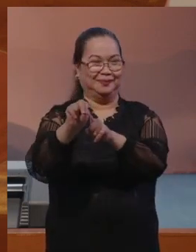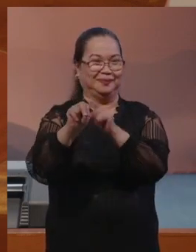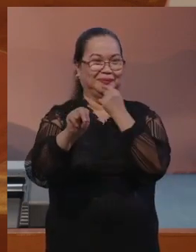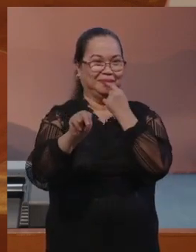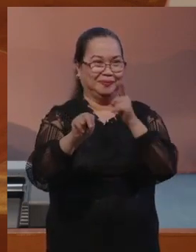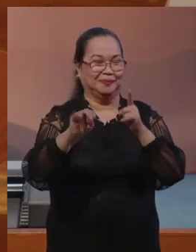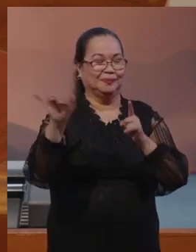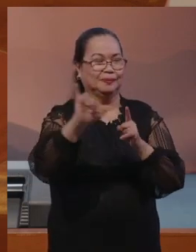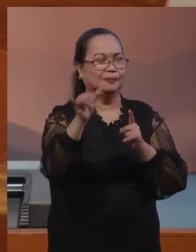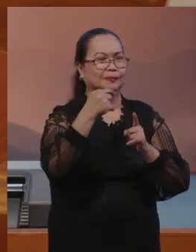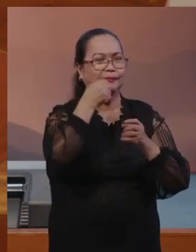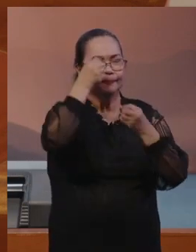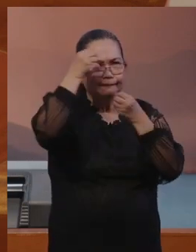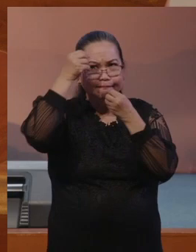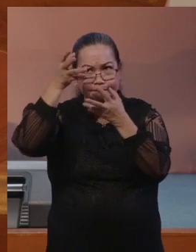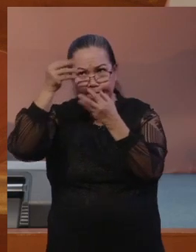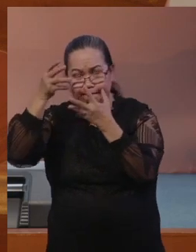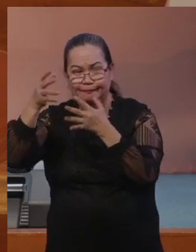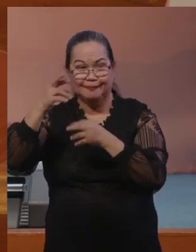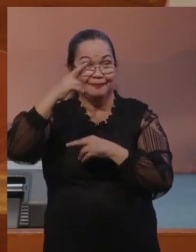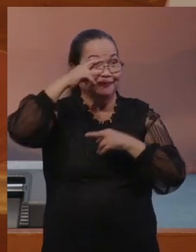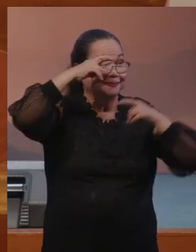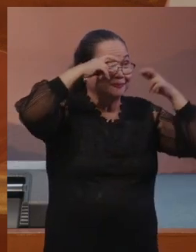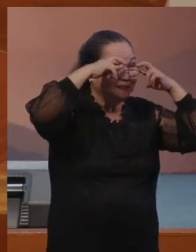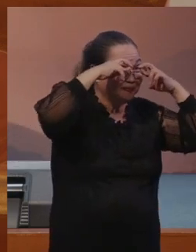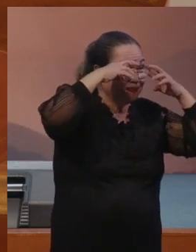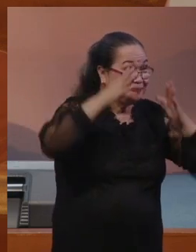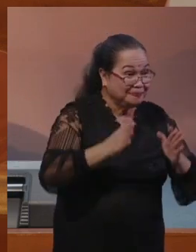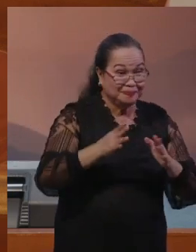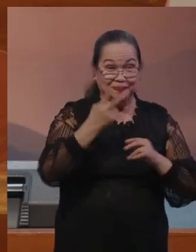and they told him all that had happened to them.